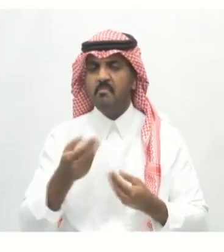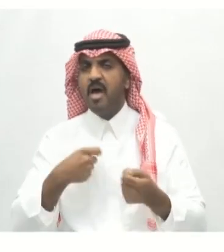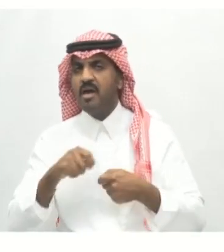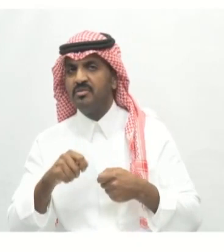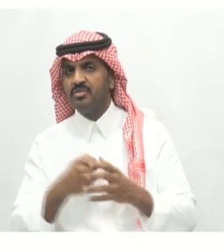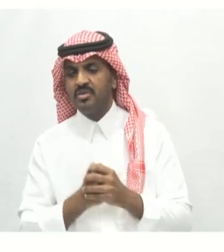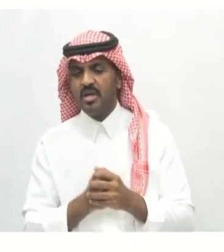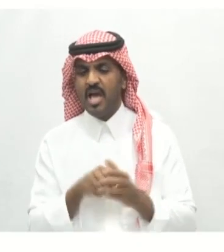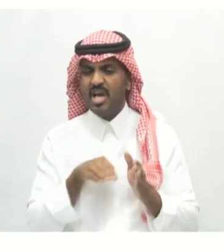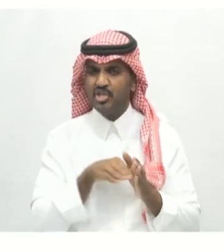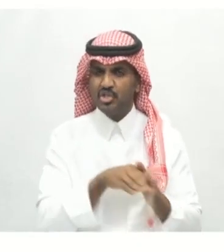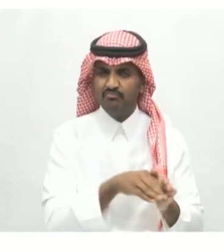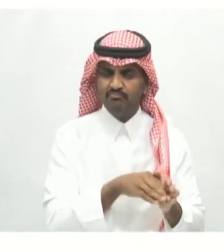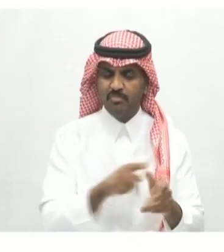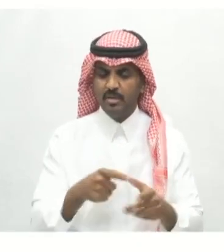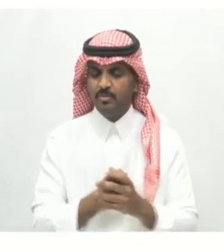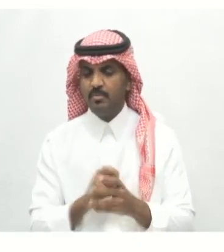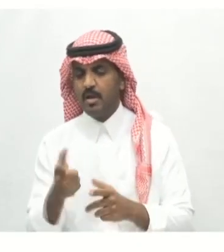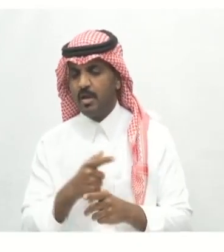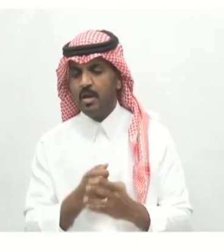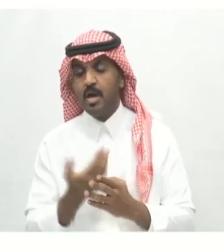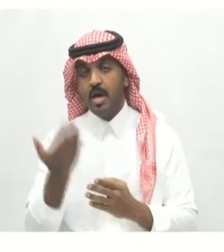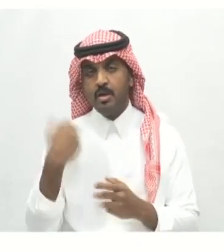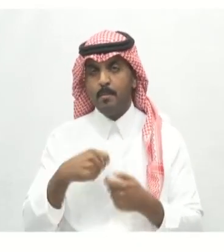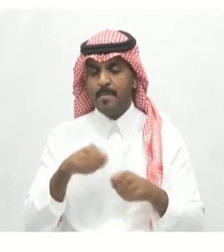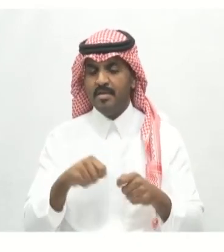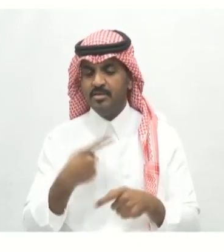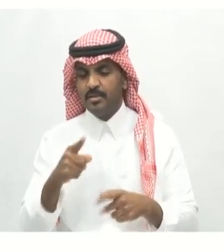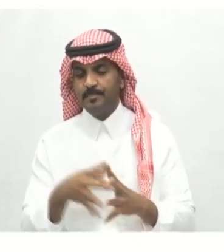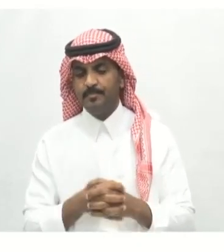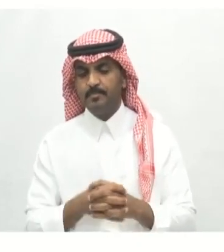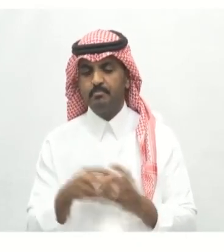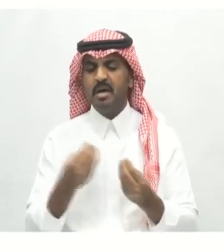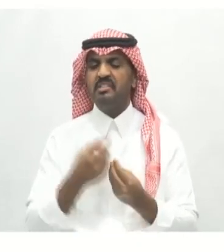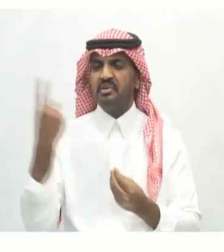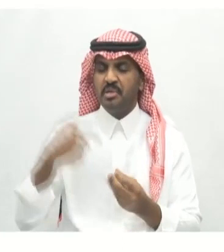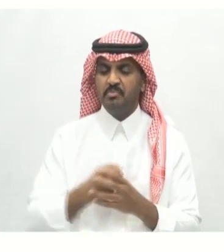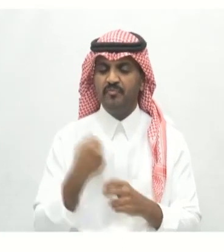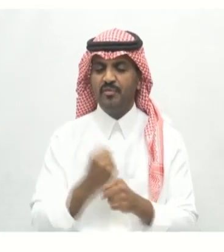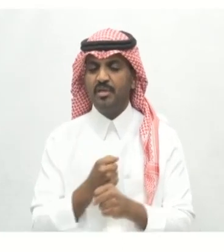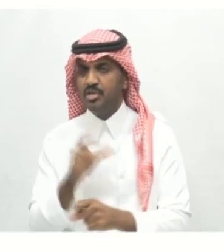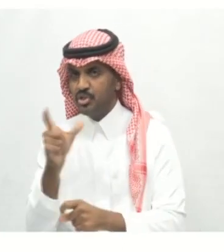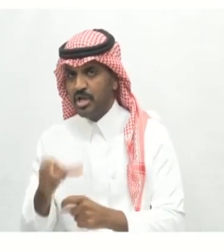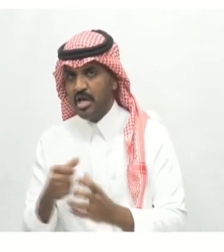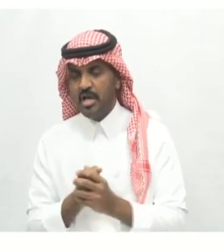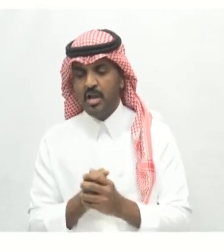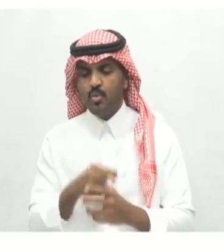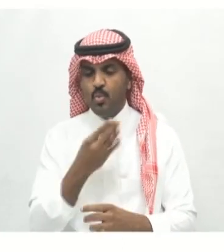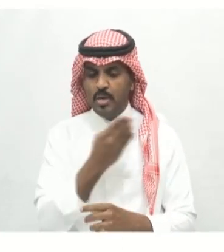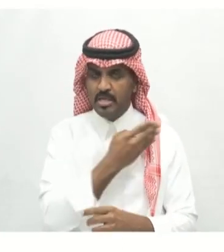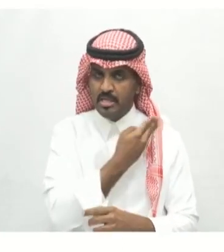شخصان وغش احدهما الاخر كان البيع صحيحا مع تحريم فعل الغاش